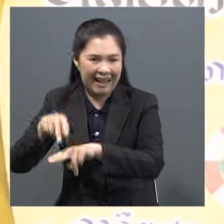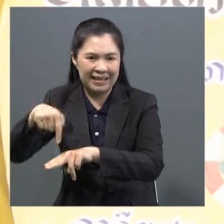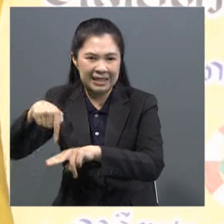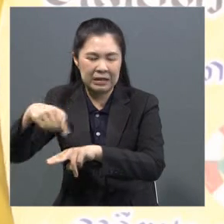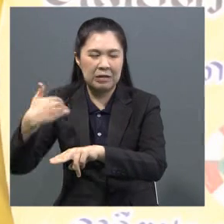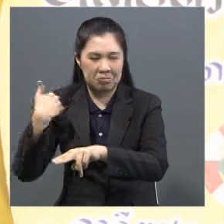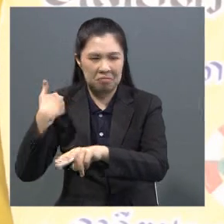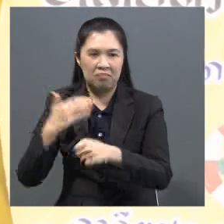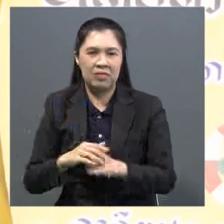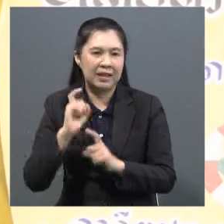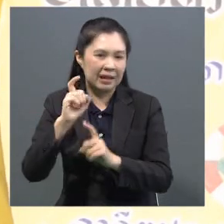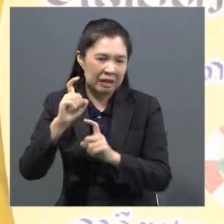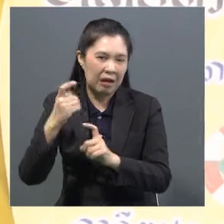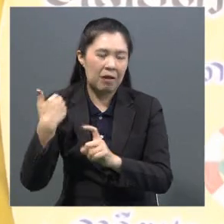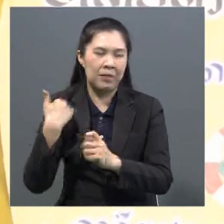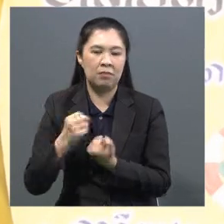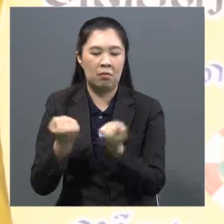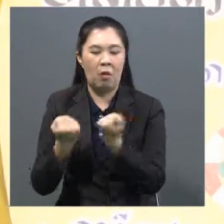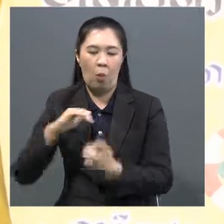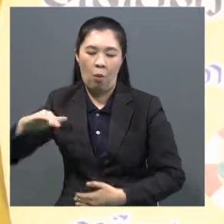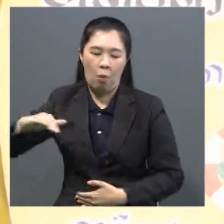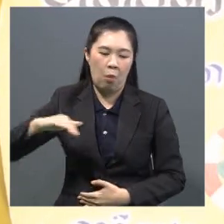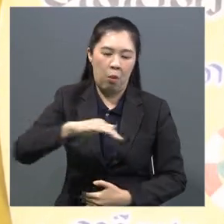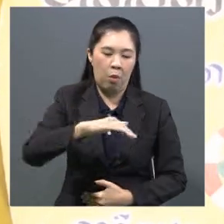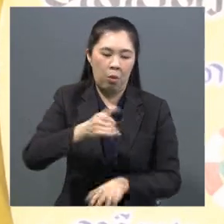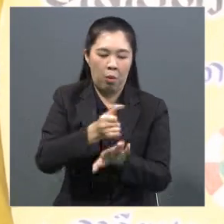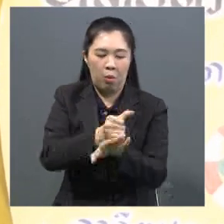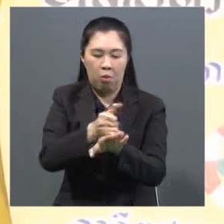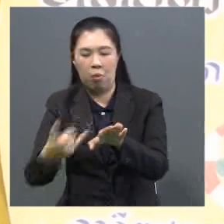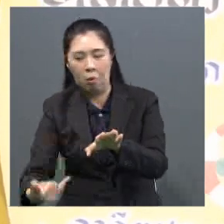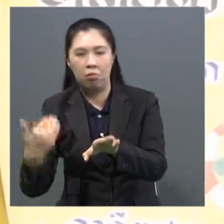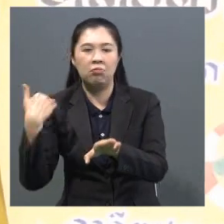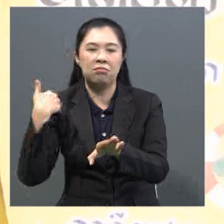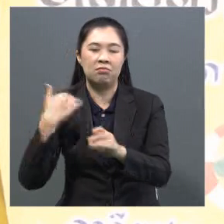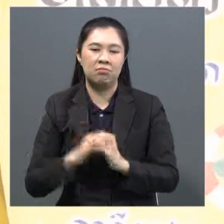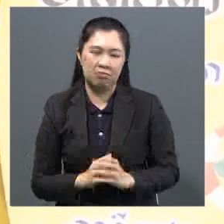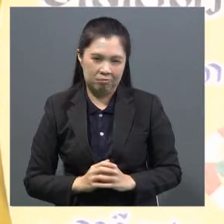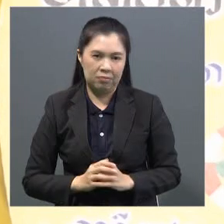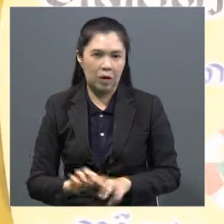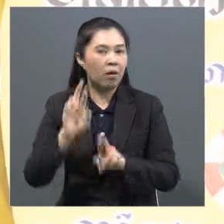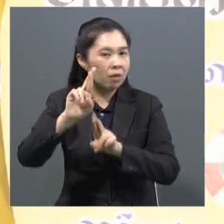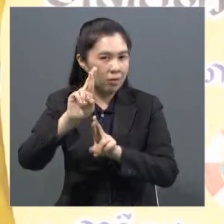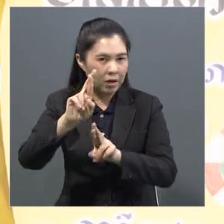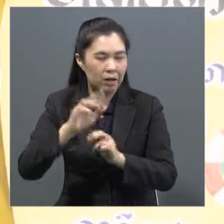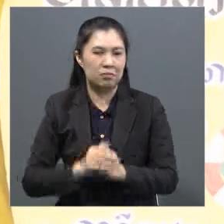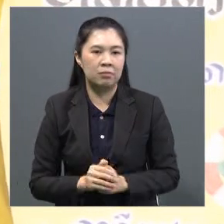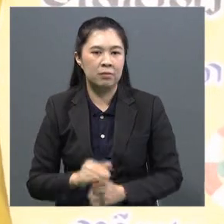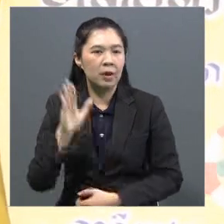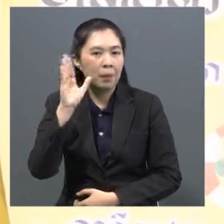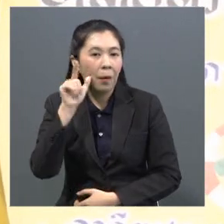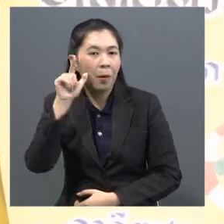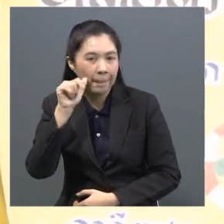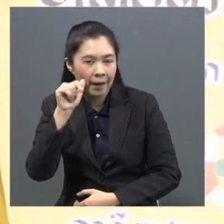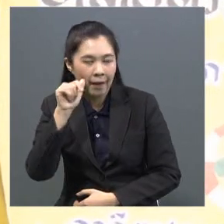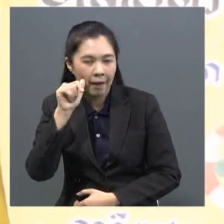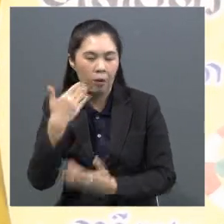ปรากฏการณ์การเทกระจาดเกิดทุกปีนะะก็อยากให้ประชาชนทุกคนได้พึงระวังนะฮะคุณพ่อคุณแม่